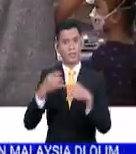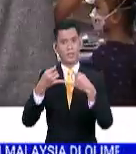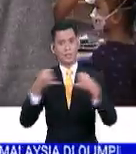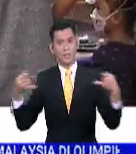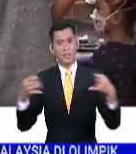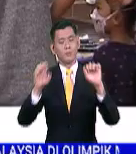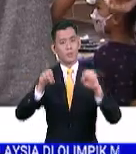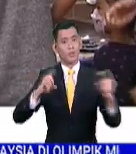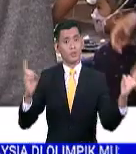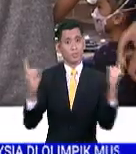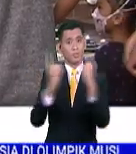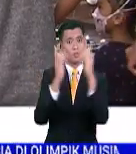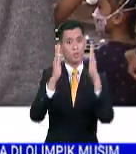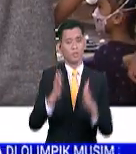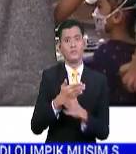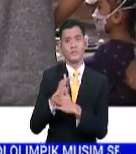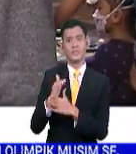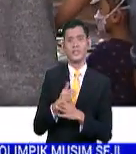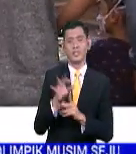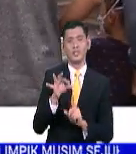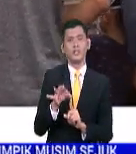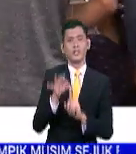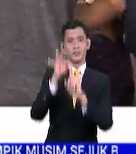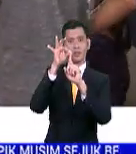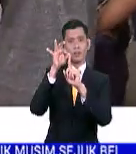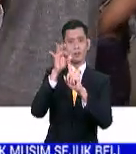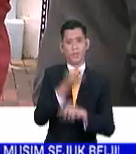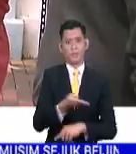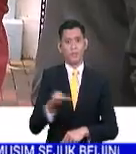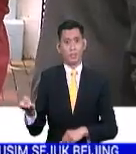sendiri dengan pelanggan untuk berkongsi keistimewaan produk dan